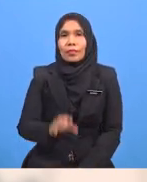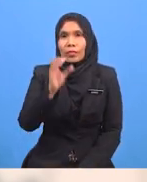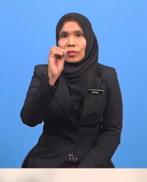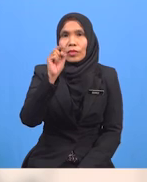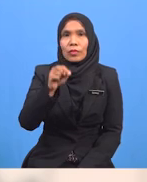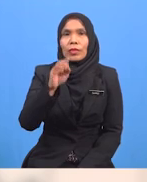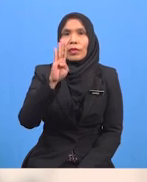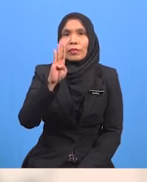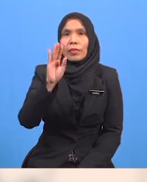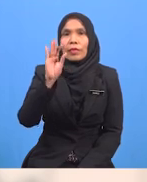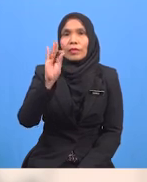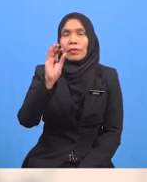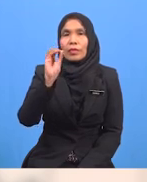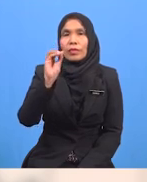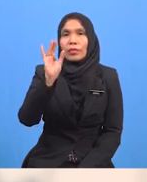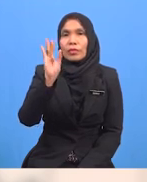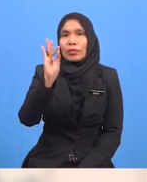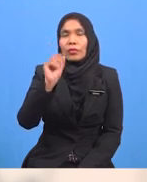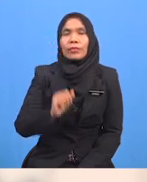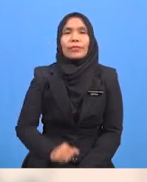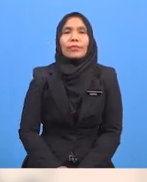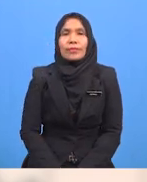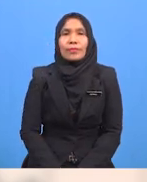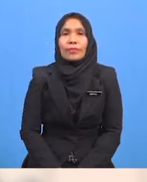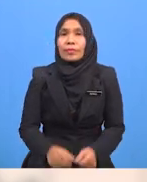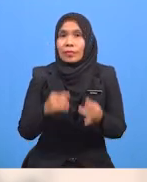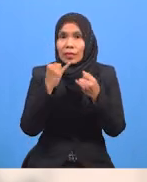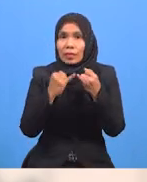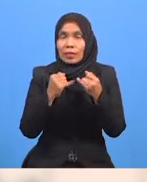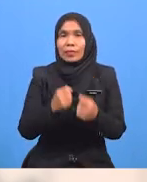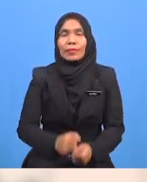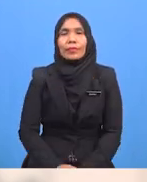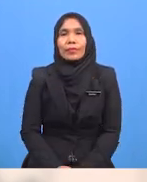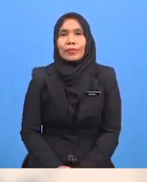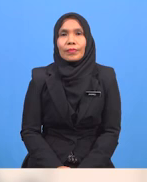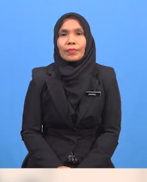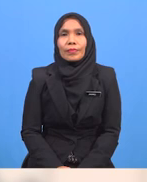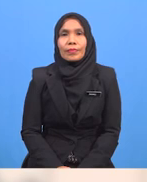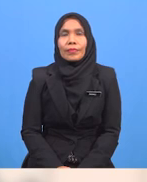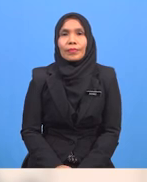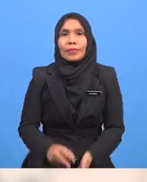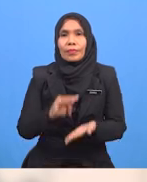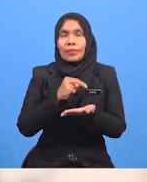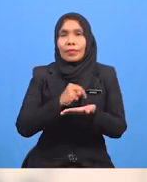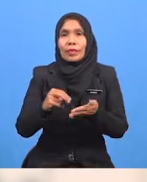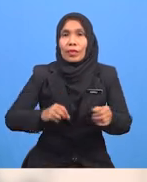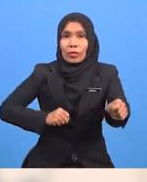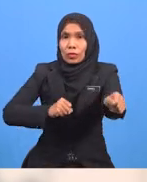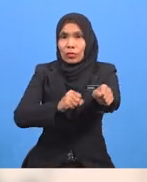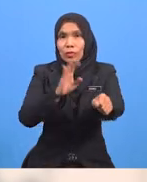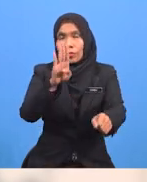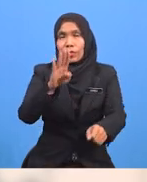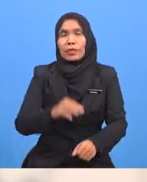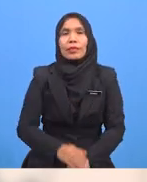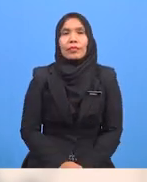perpuluhan 4907 akhir sekali nilai sudut B yang diperolehi